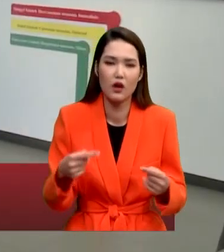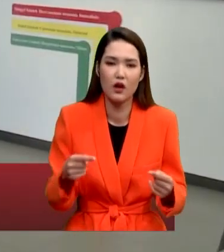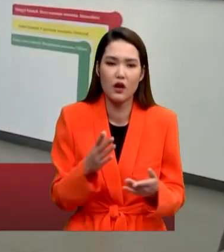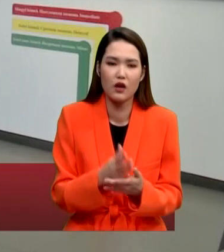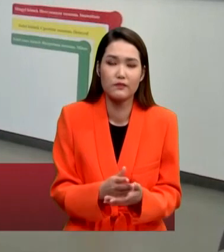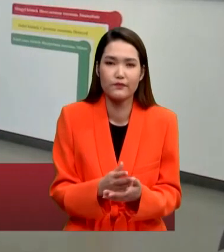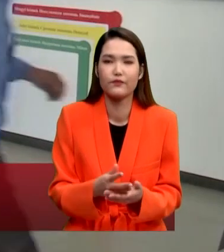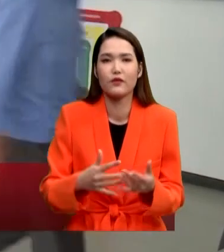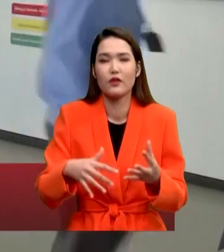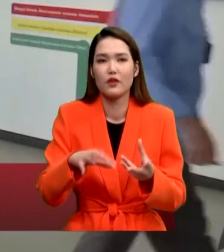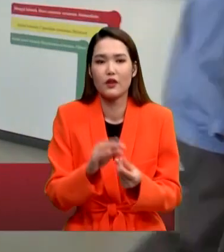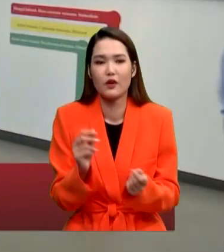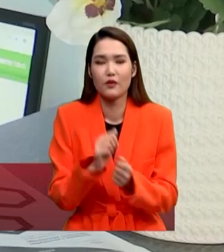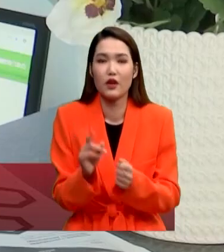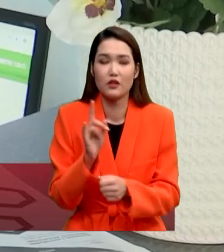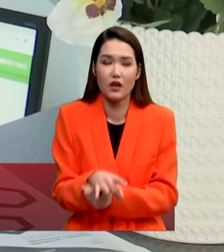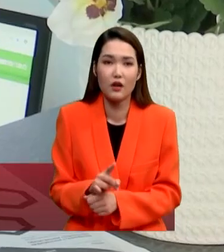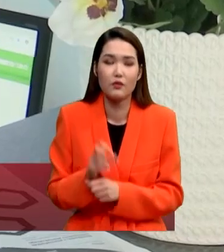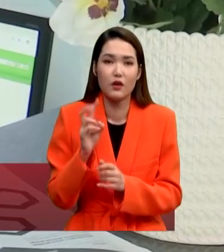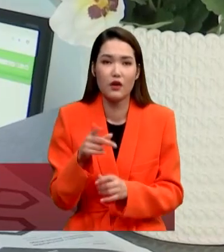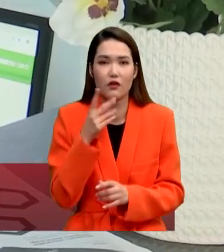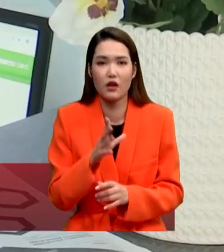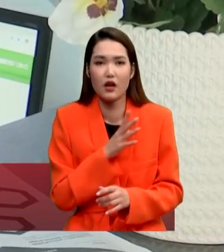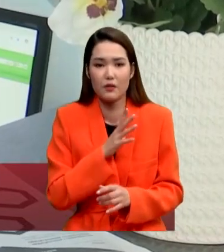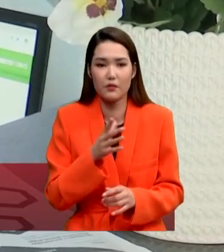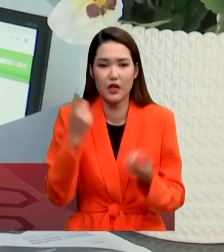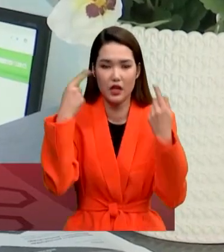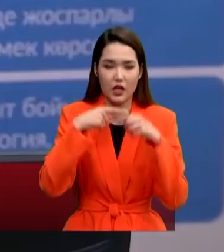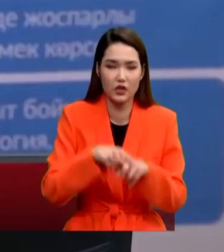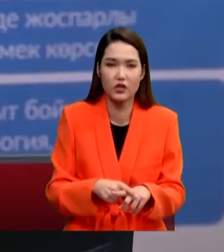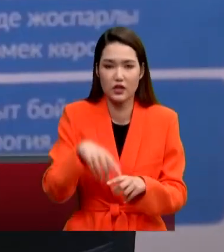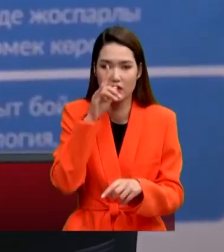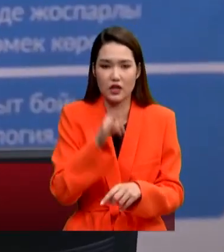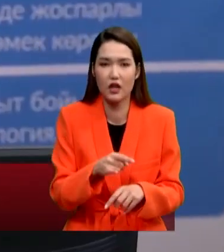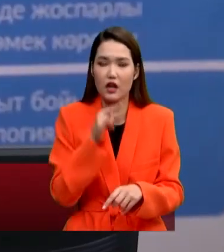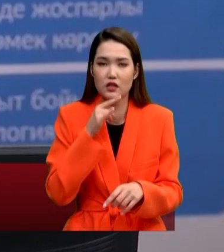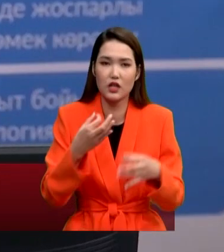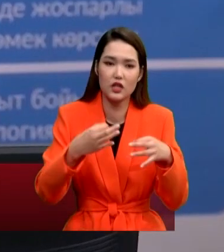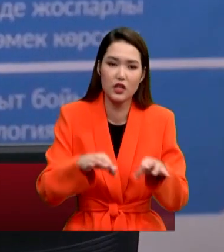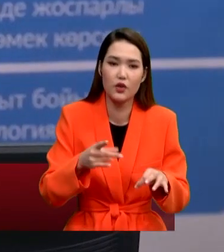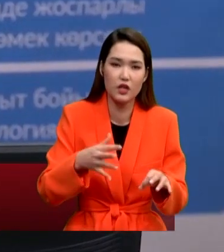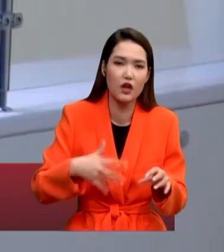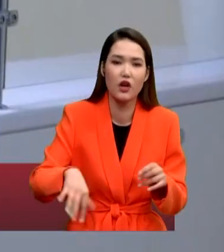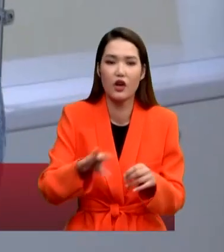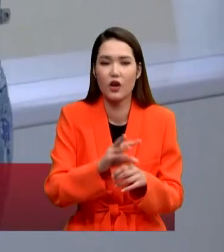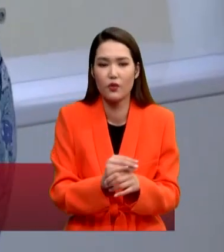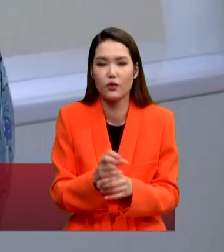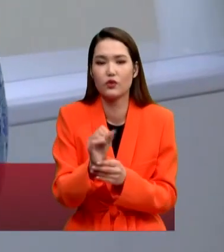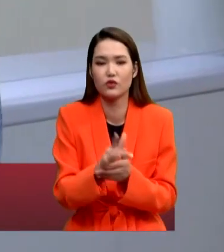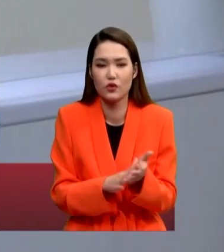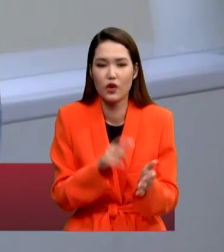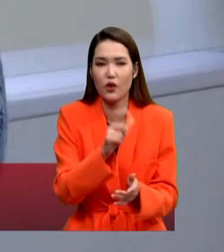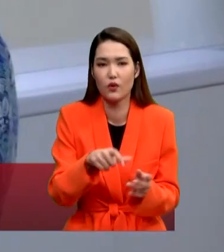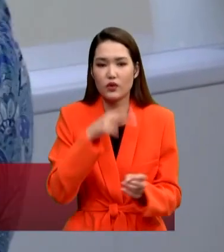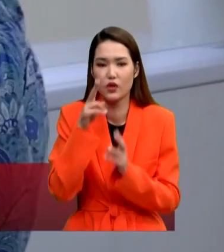Мастерство рук и никакого обмана, как говорится. Технически в Казахстане бесплатная медицина доступна для всех. Но люди продолжают жаловаться